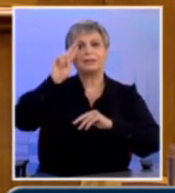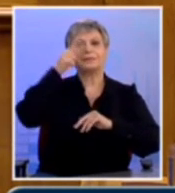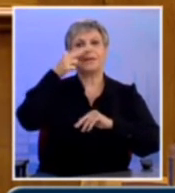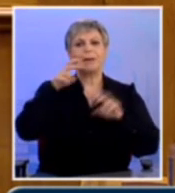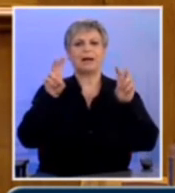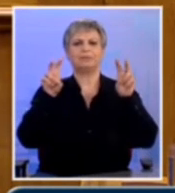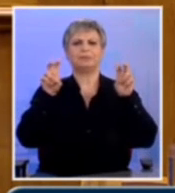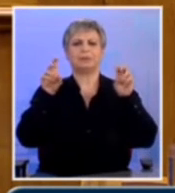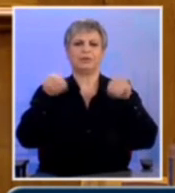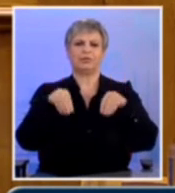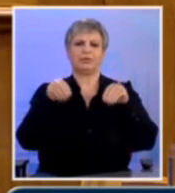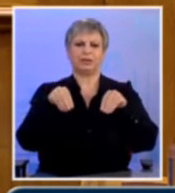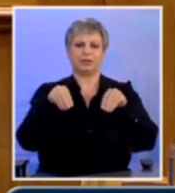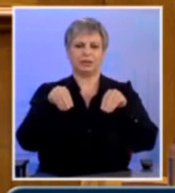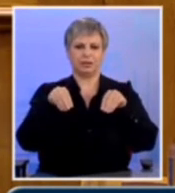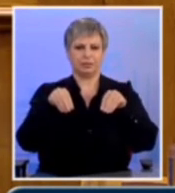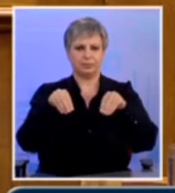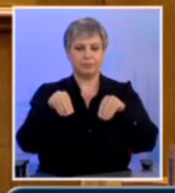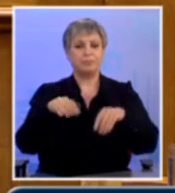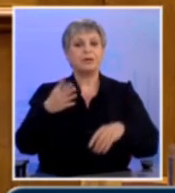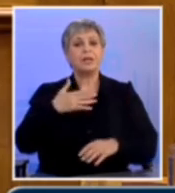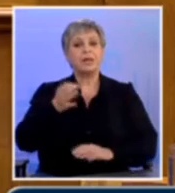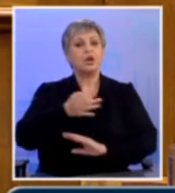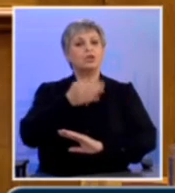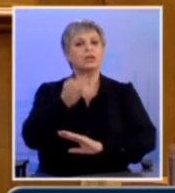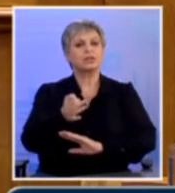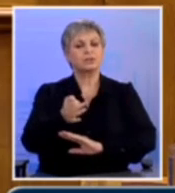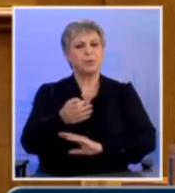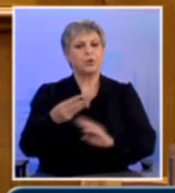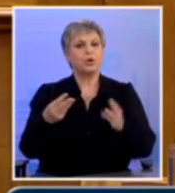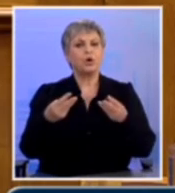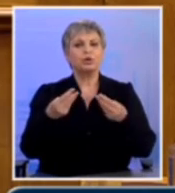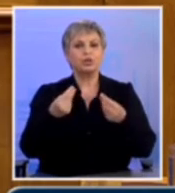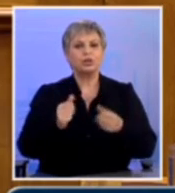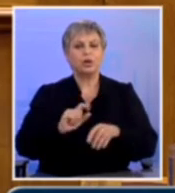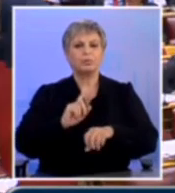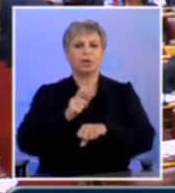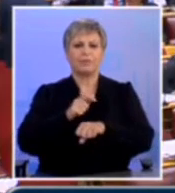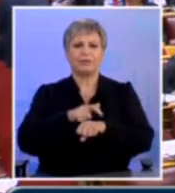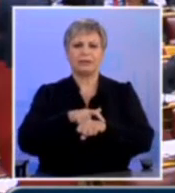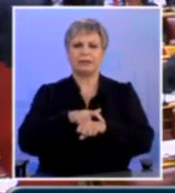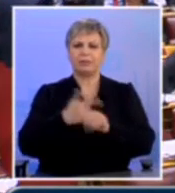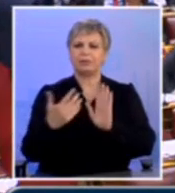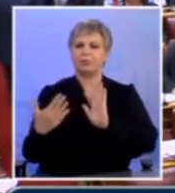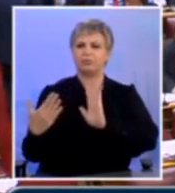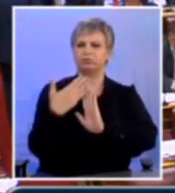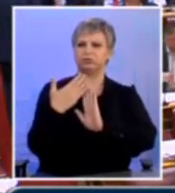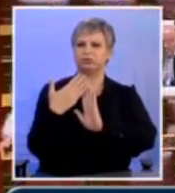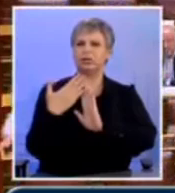μπορώ να σας πω το γεγονός ότι αντιμετωπίζουμε μία σκληρή αντιμετώπιση εκ μέρους των εταίρων